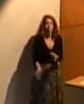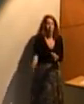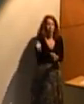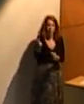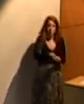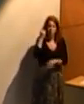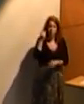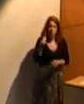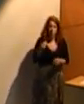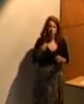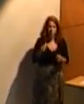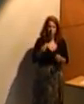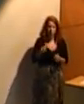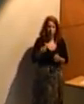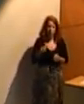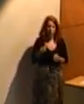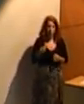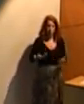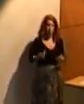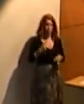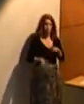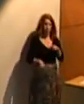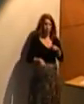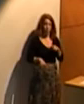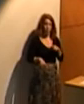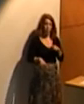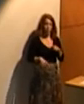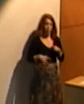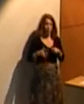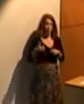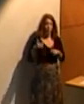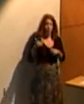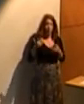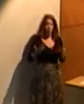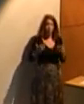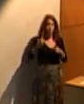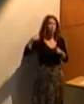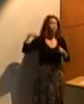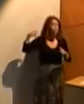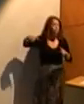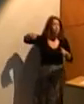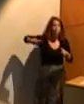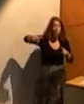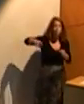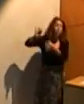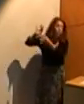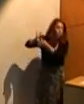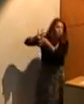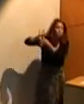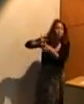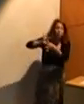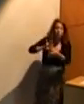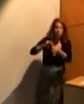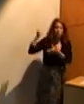et non pas je ne suis pas la nano dans la chaîne historique qui fait que voilà je fais partie d'une